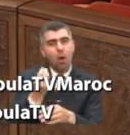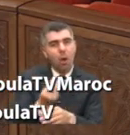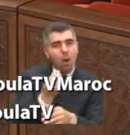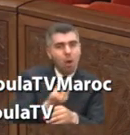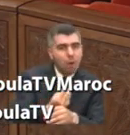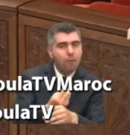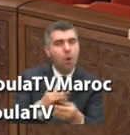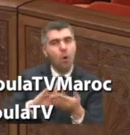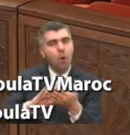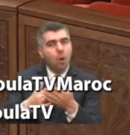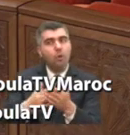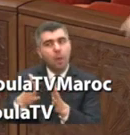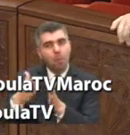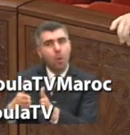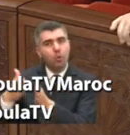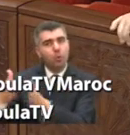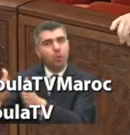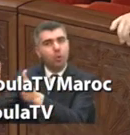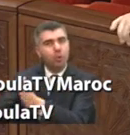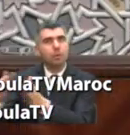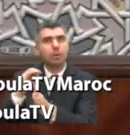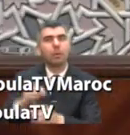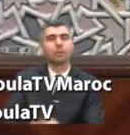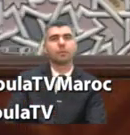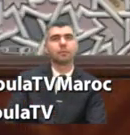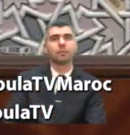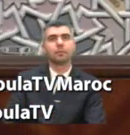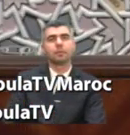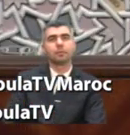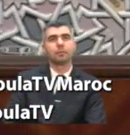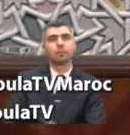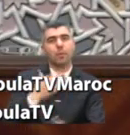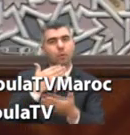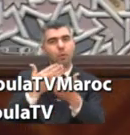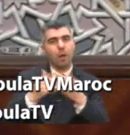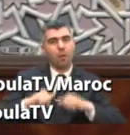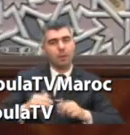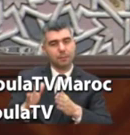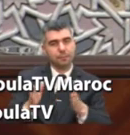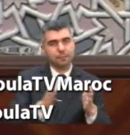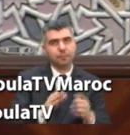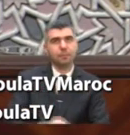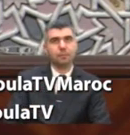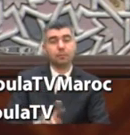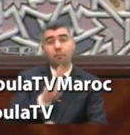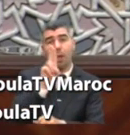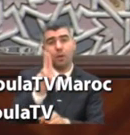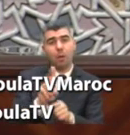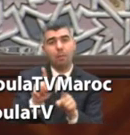عليه مع بطبيعه الحال الموارد. شكرا سيد الوزير. السؤال الموالي حول تسهيل